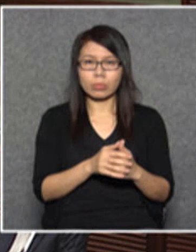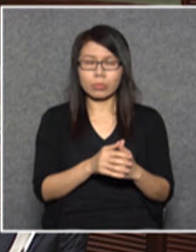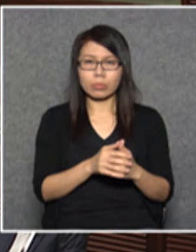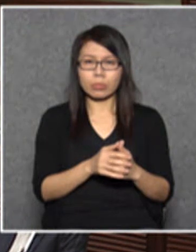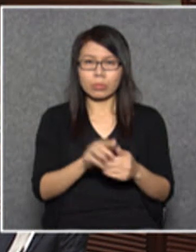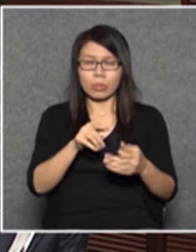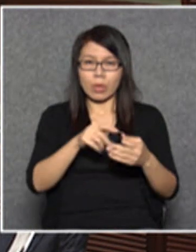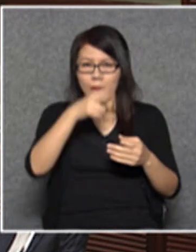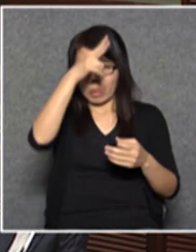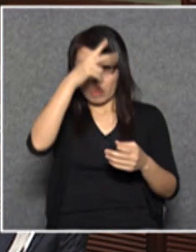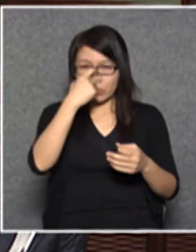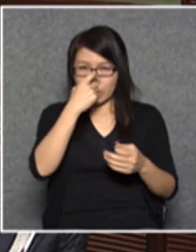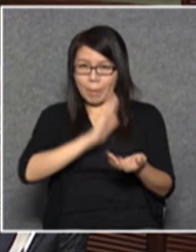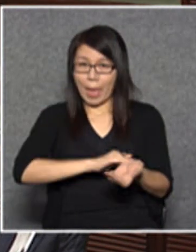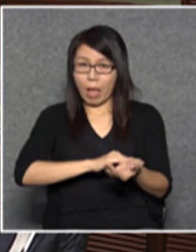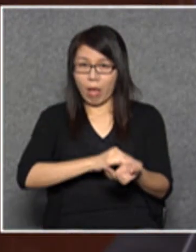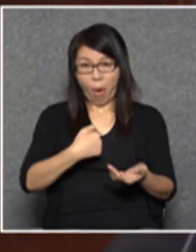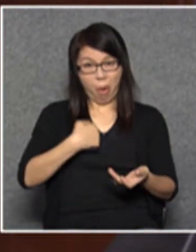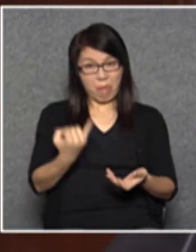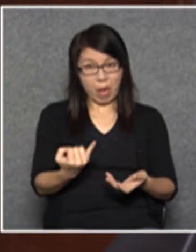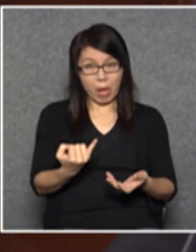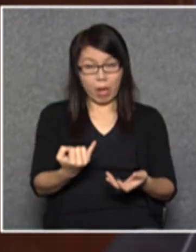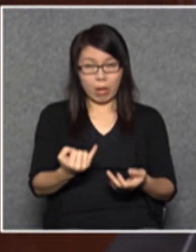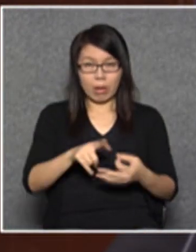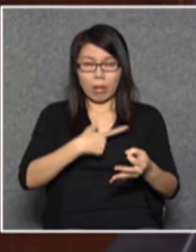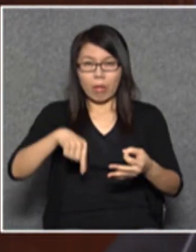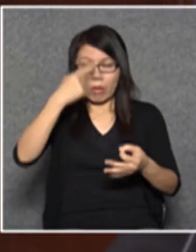梁振英病又賴我啊！ 梁國雄議員，